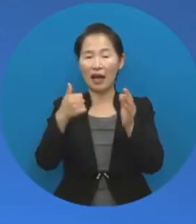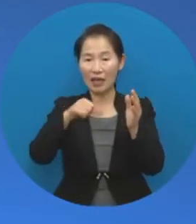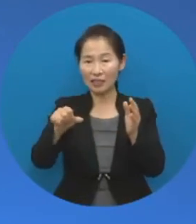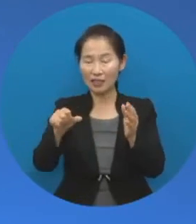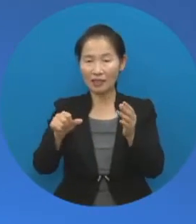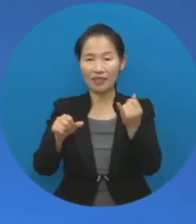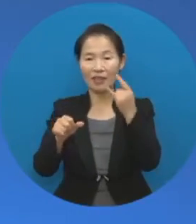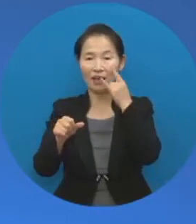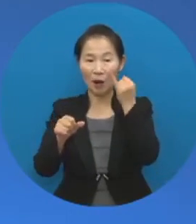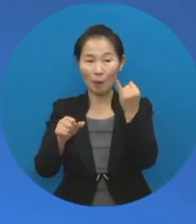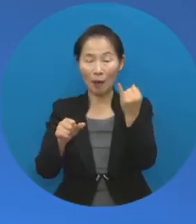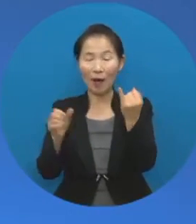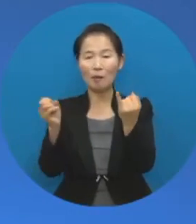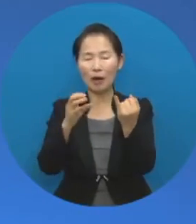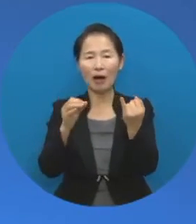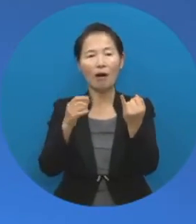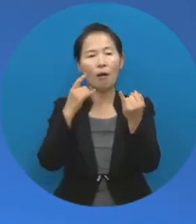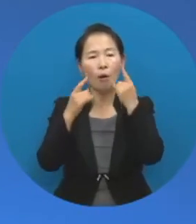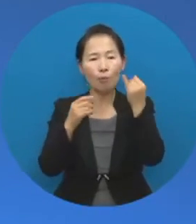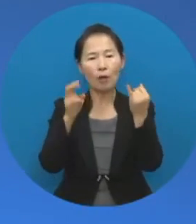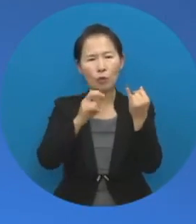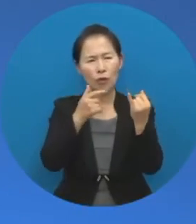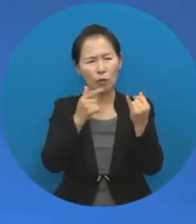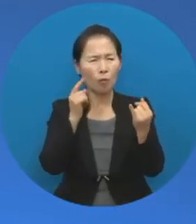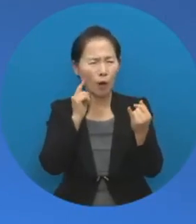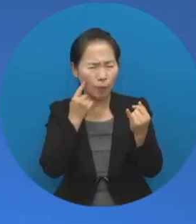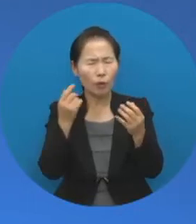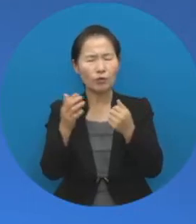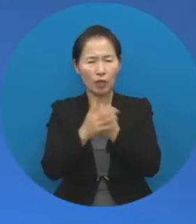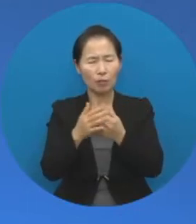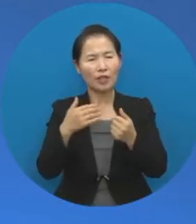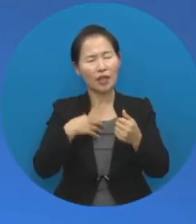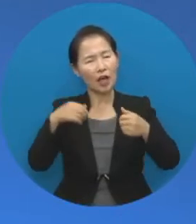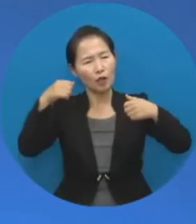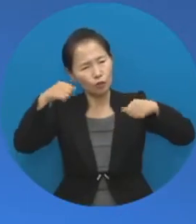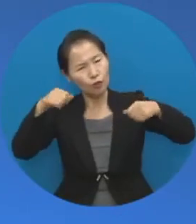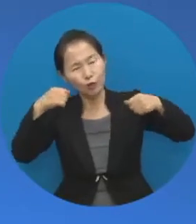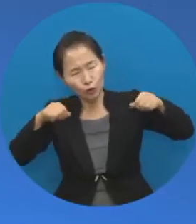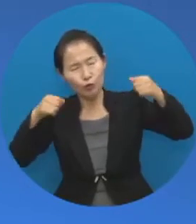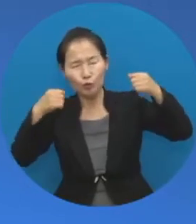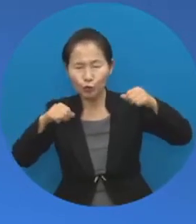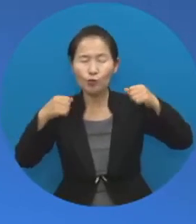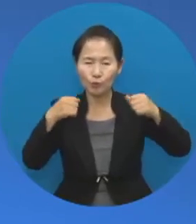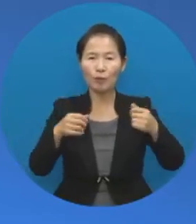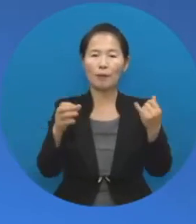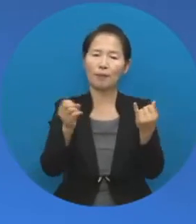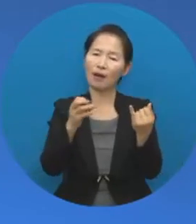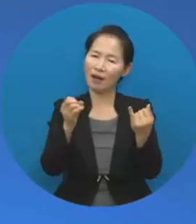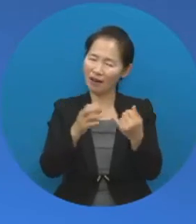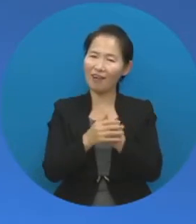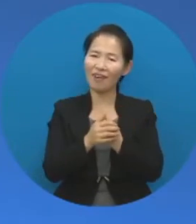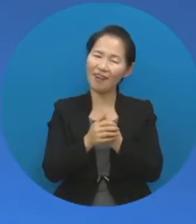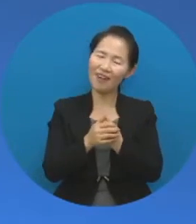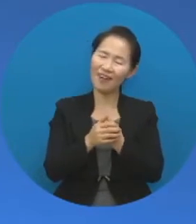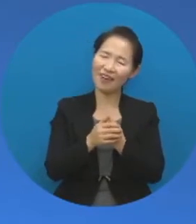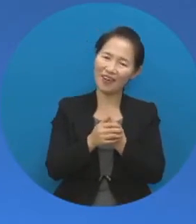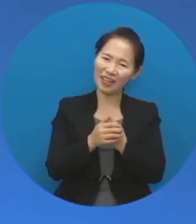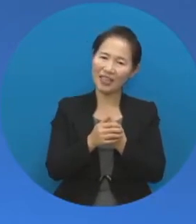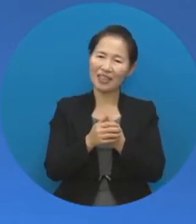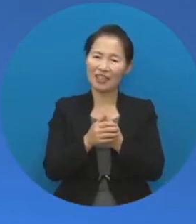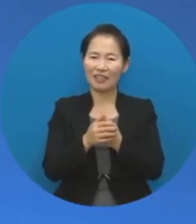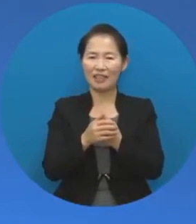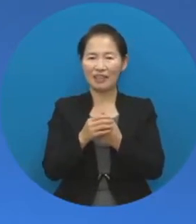내가 춤췄다 이러는 거예요. 그래서 이제 아이들이 제가 그 예배드리고 말씀 암송하는 영상을